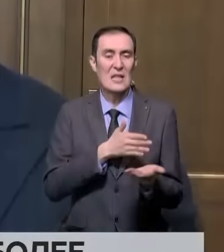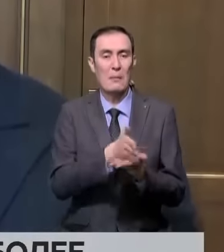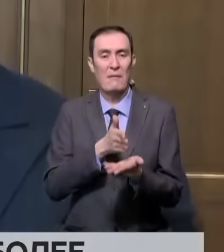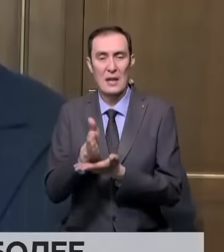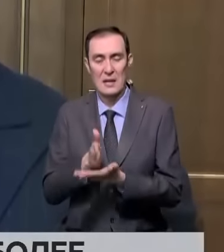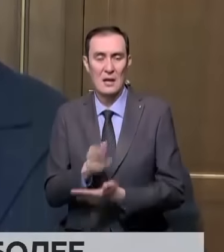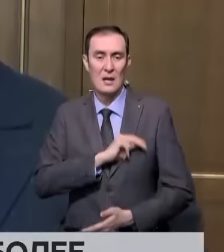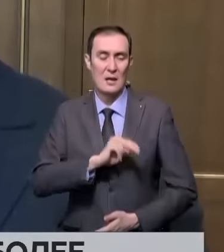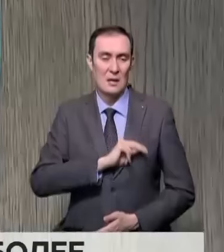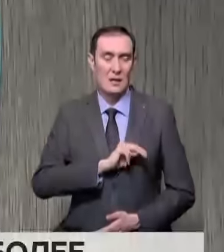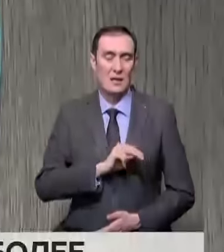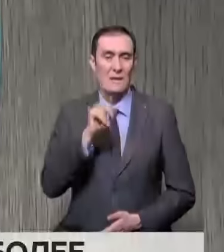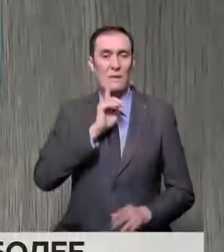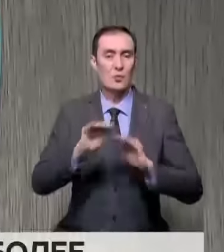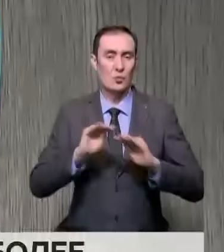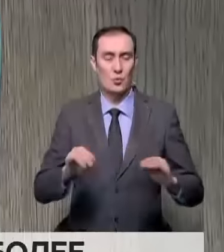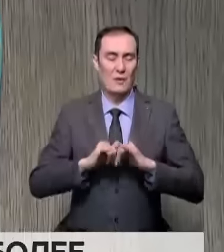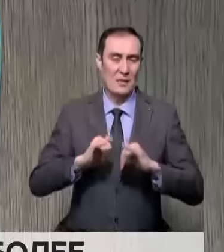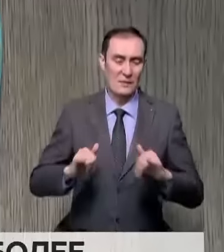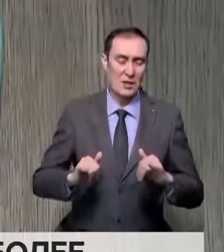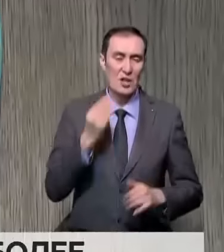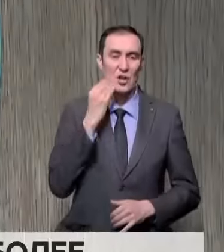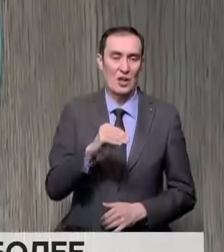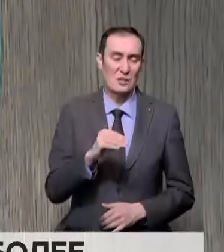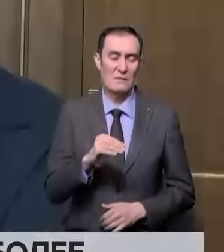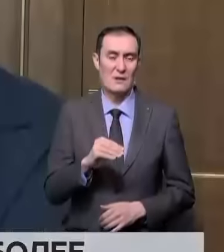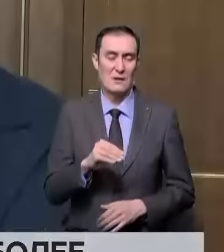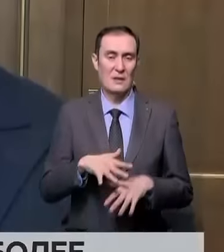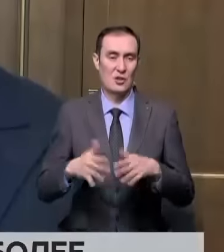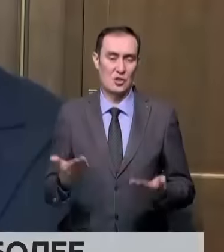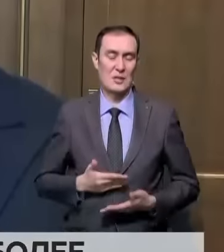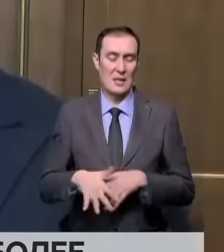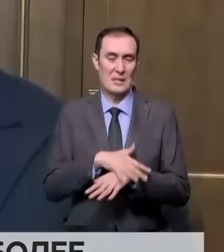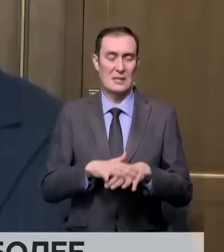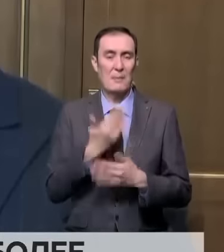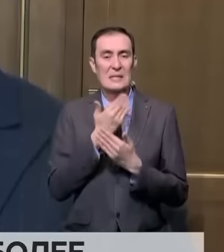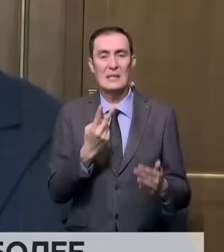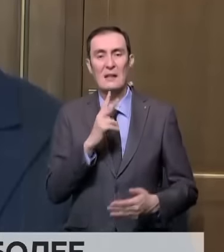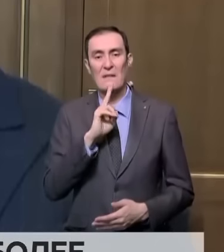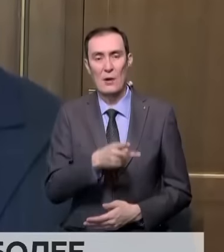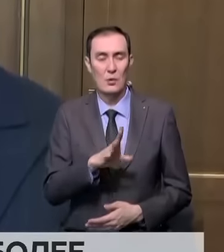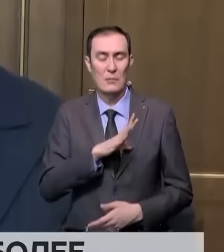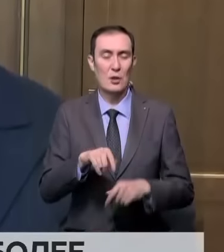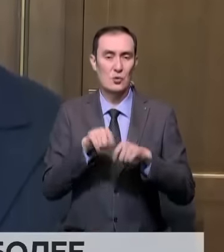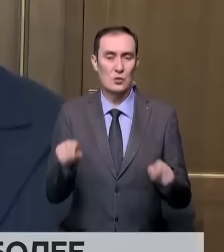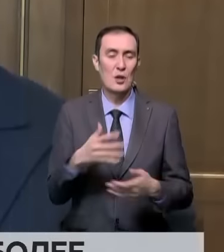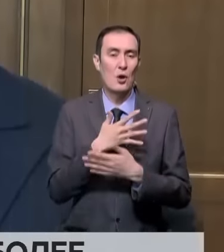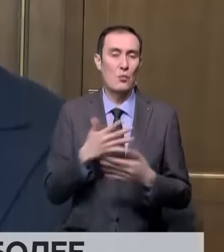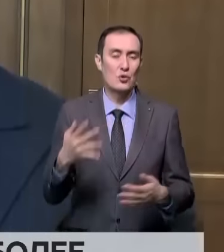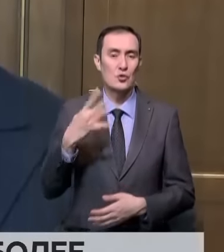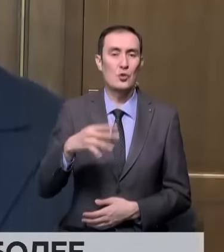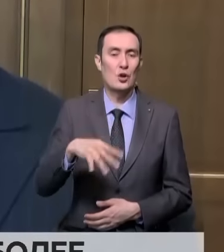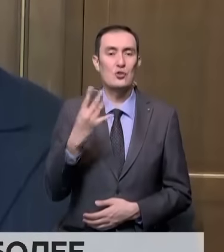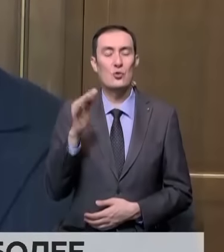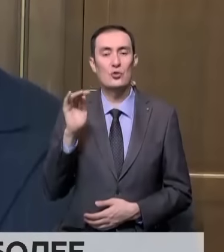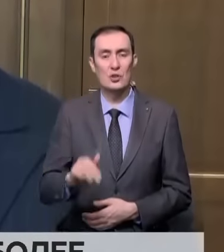направления инфраструктурного развития и качества жизни населения. Только за эти последние 2 года было создано более